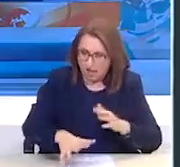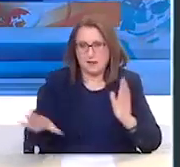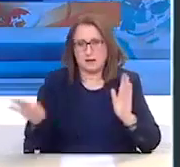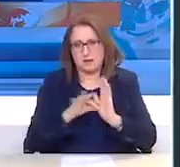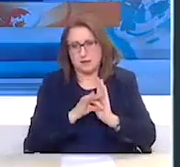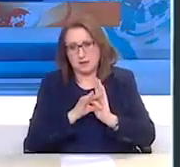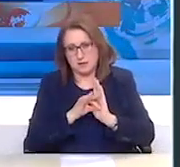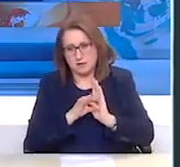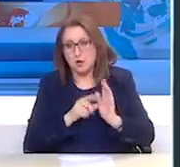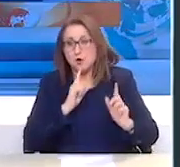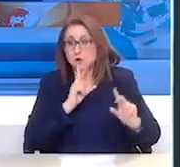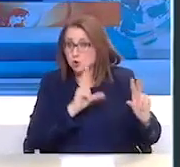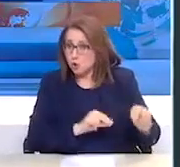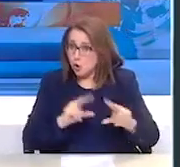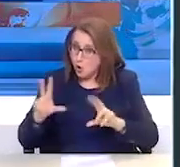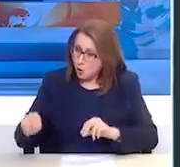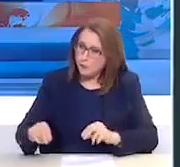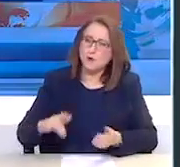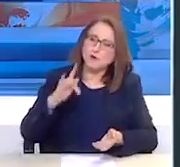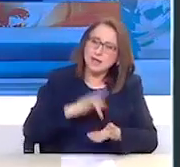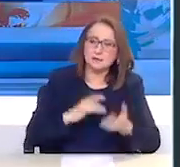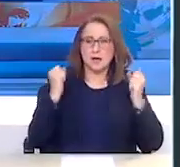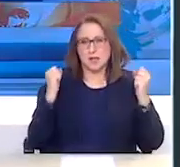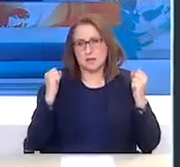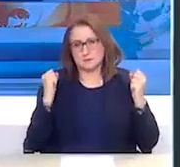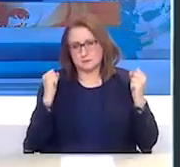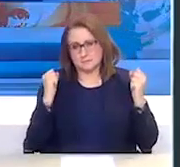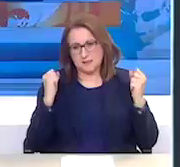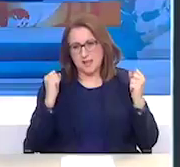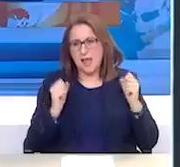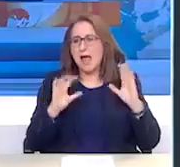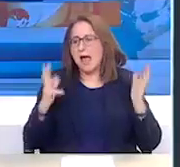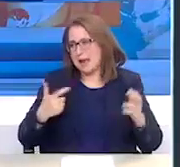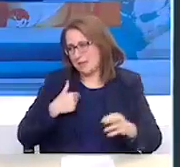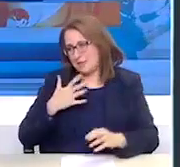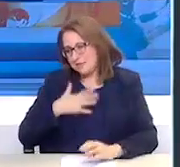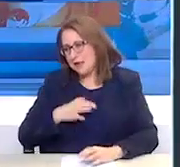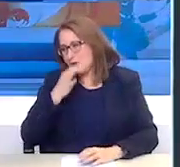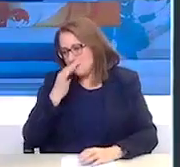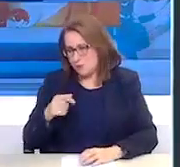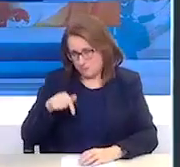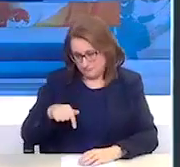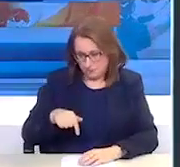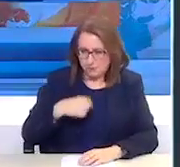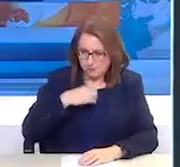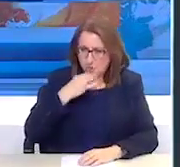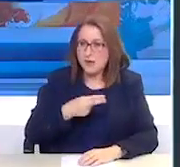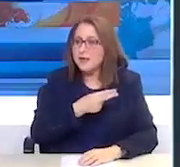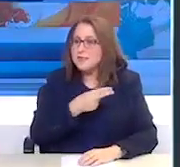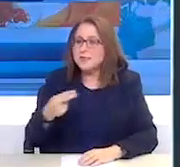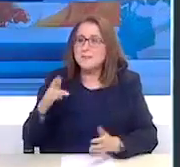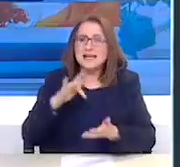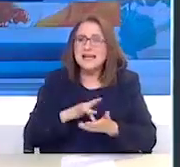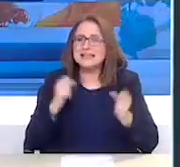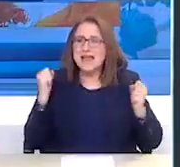υγείας. Επιτρέψτε μου όμως να πω στο σημείο αυτό, επειδή μιλάμε για ενδυνάμωση της πρωτοβάθμιας φροντίδας υγείας, ότι δεν είναι